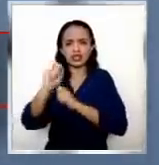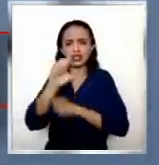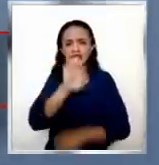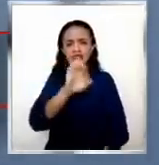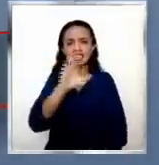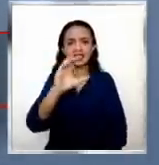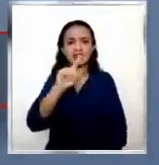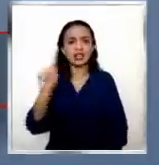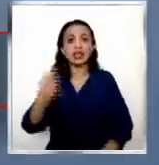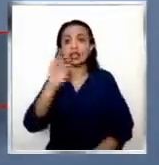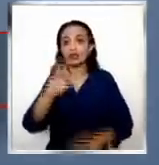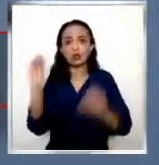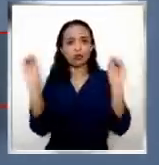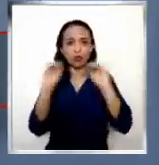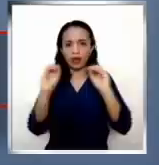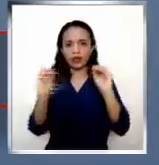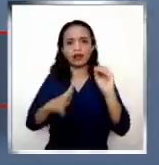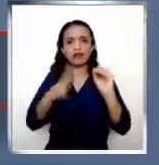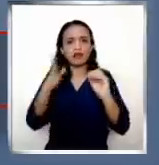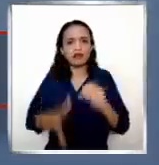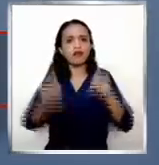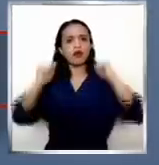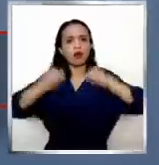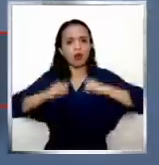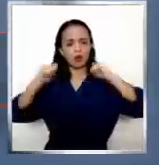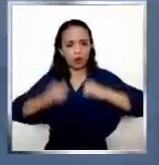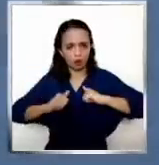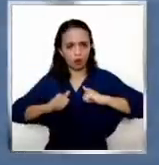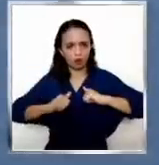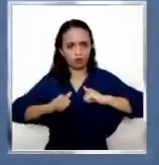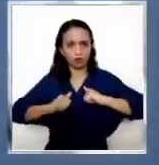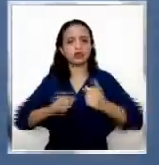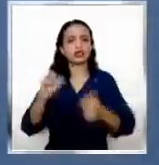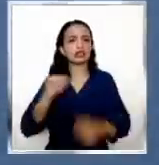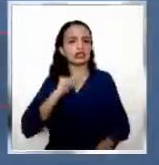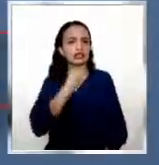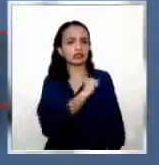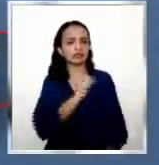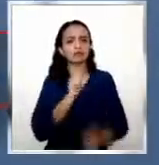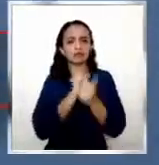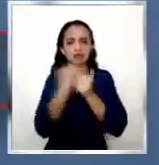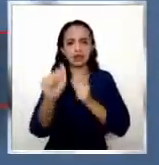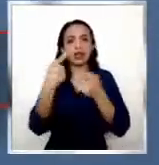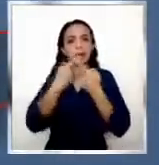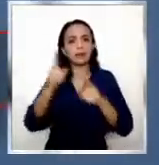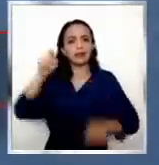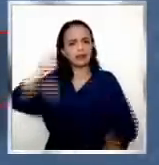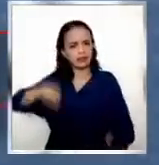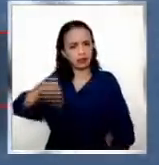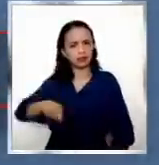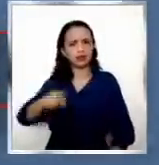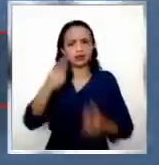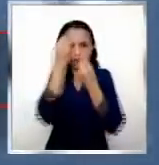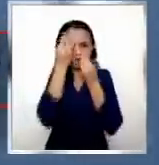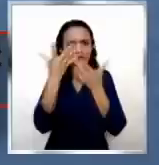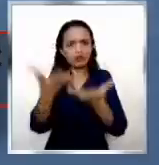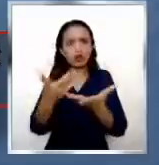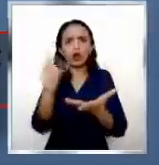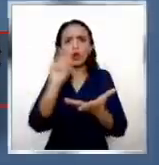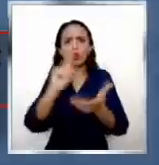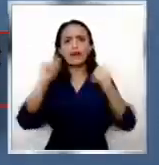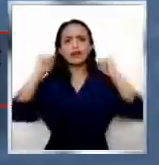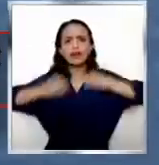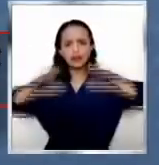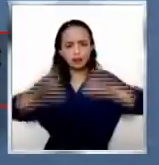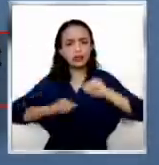na kasunduan o treaty na dumaan sa Senado. Dapat din daw isiwalat ang laman ng kasunduan gaya ng kung